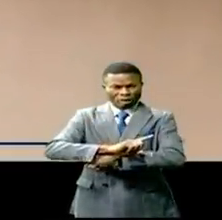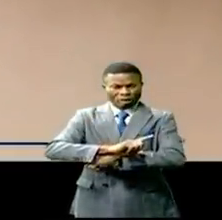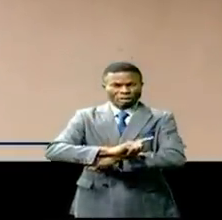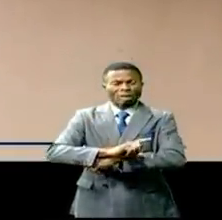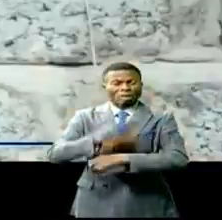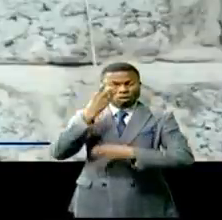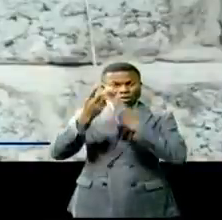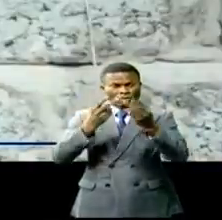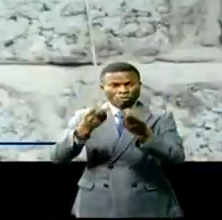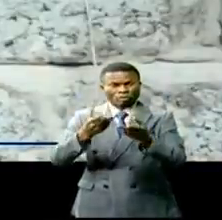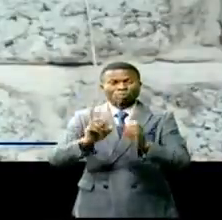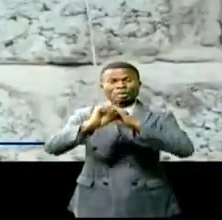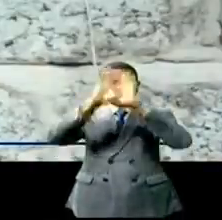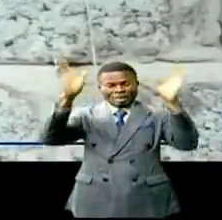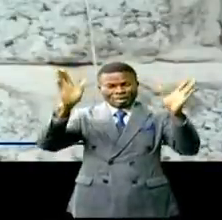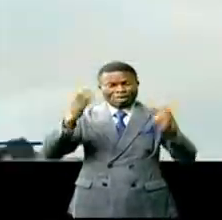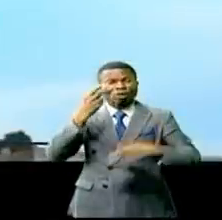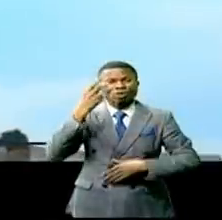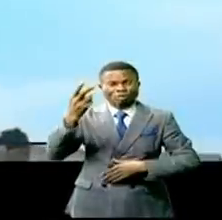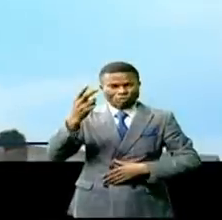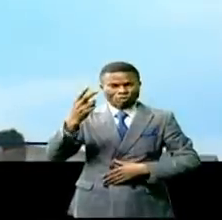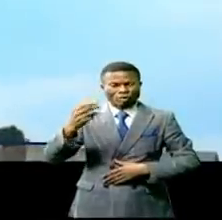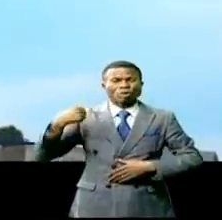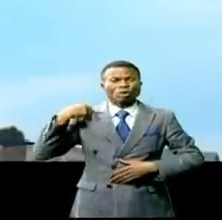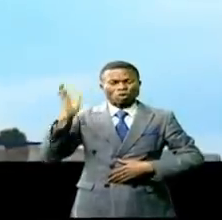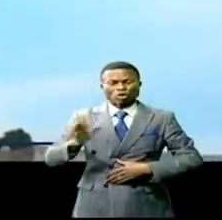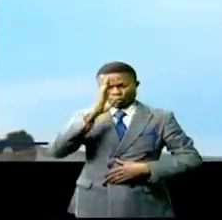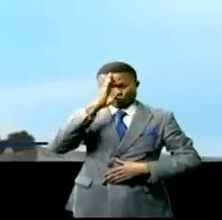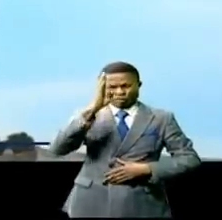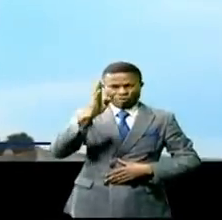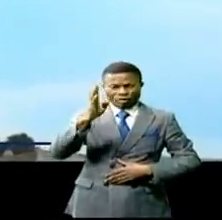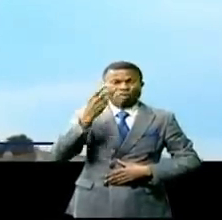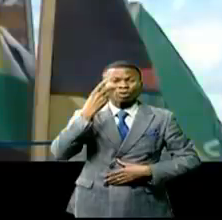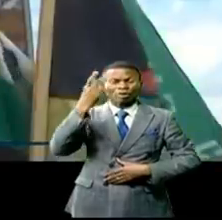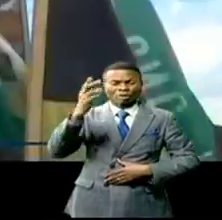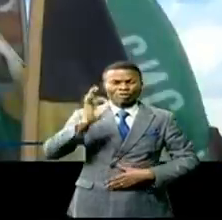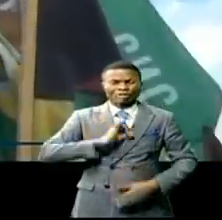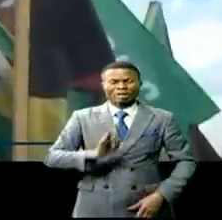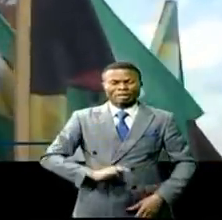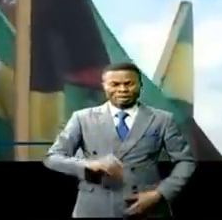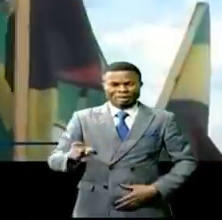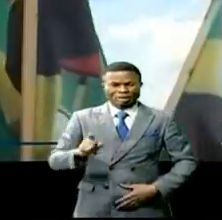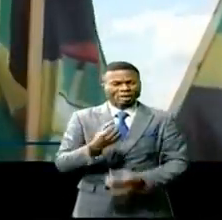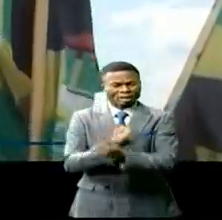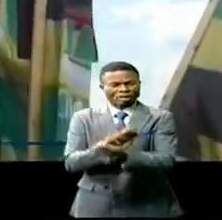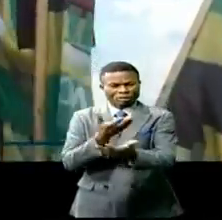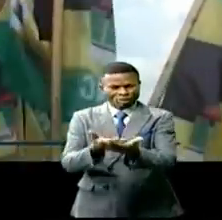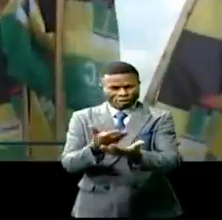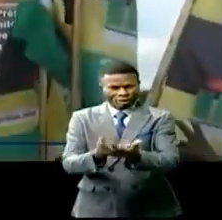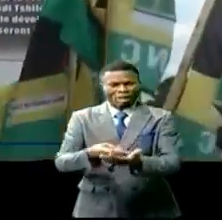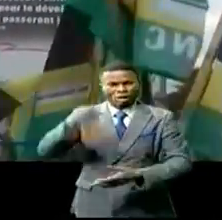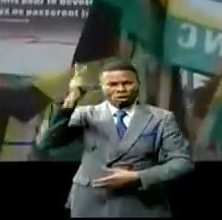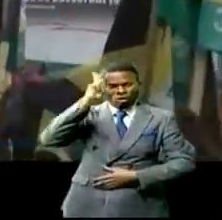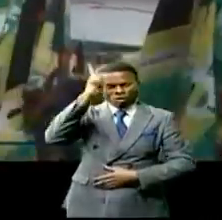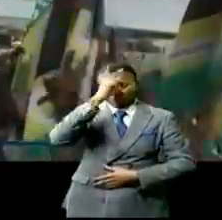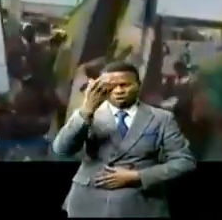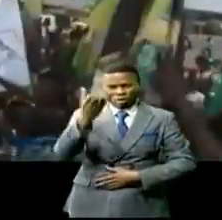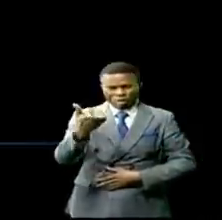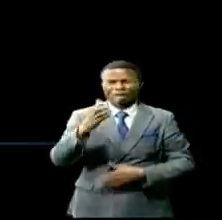à la lumière grâce à cette exécuteur fidèles de la vision de félix ententistes qui dit dano katanga